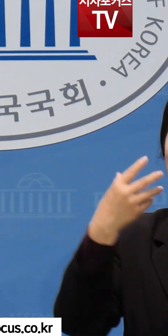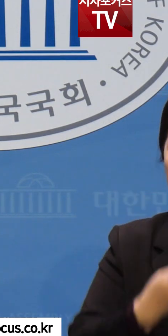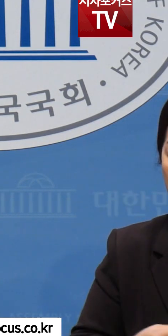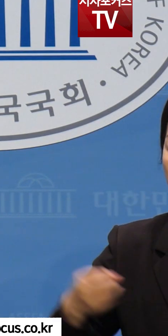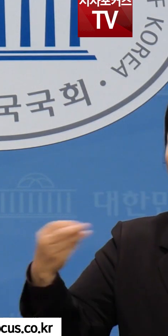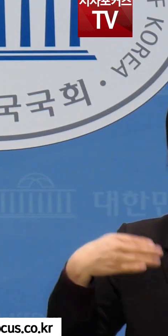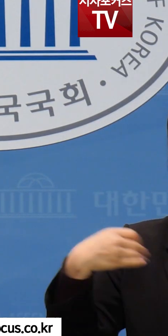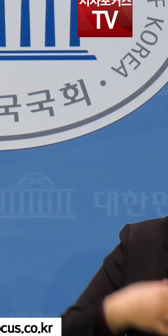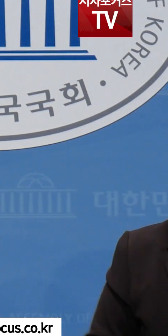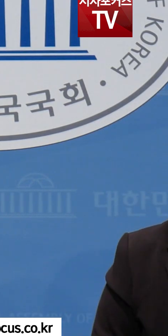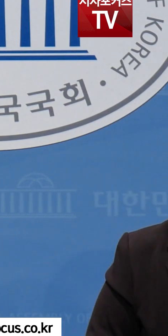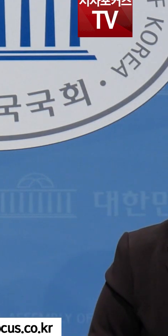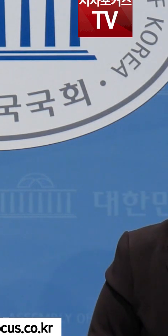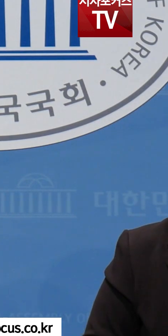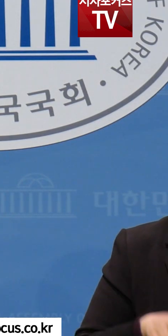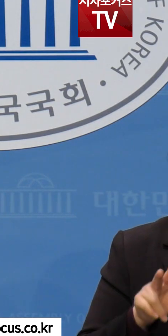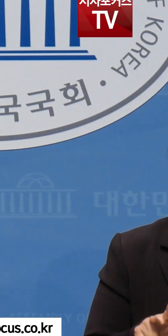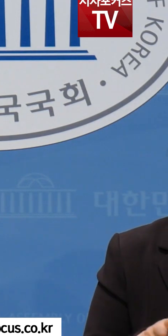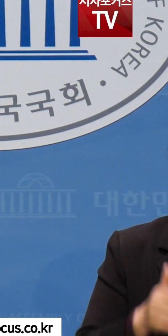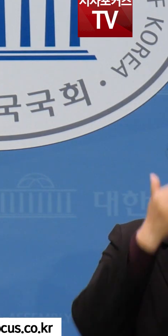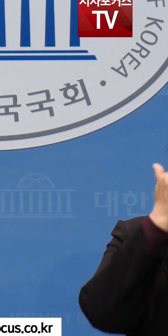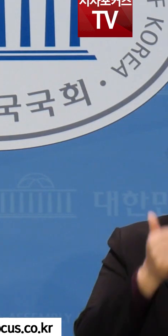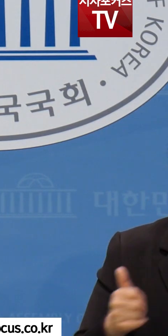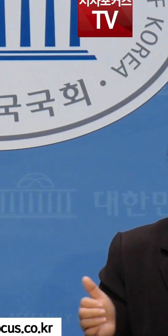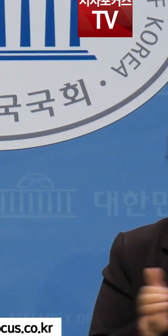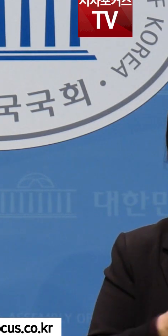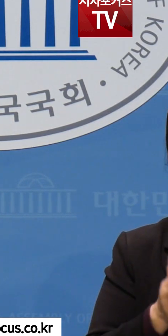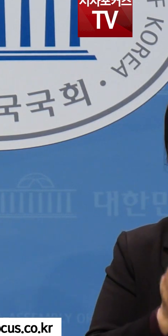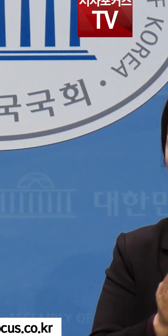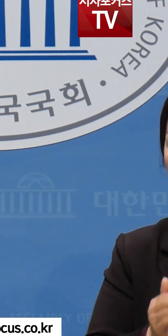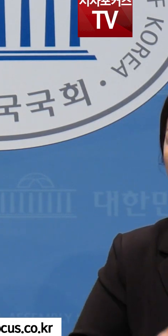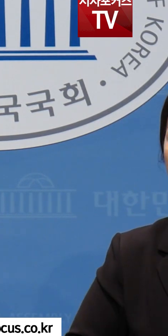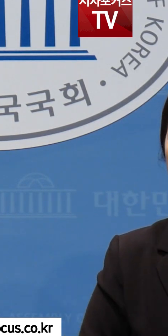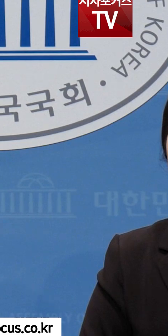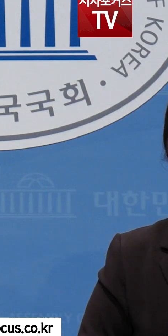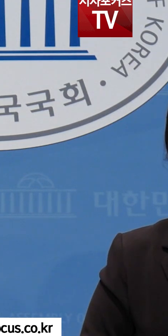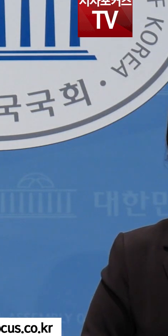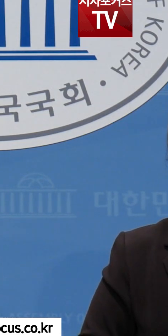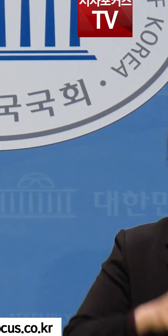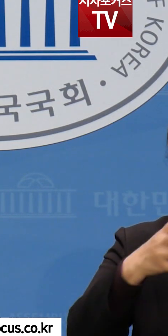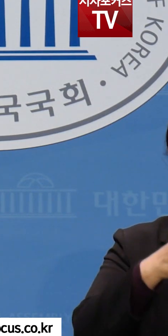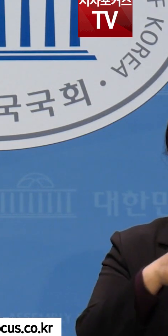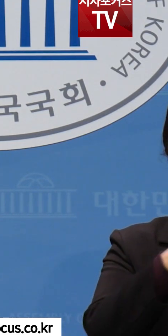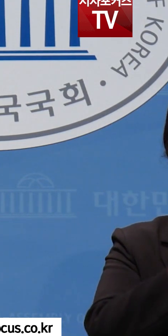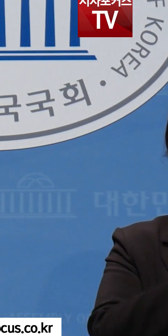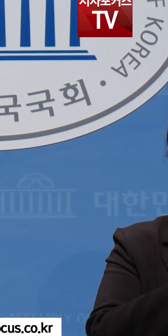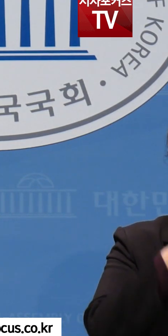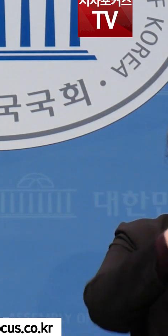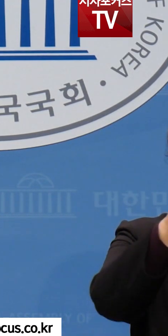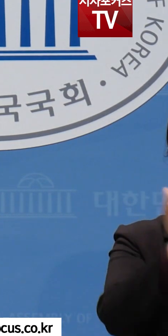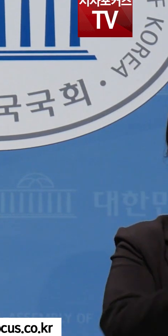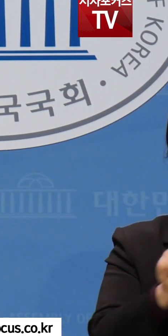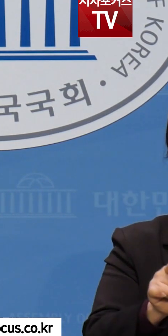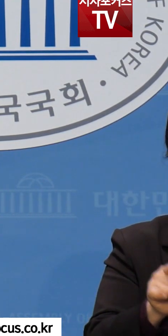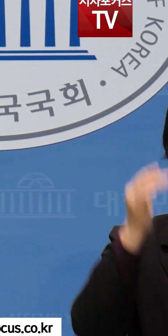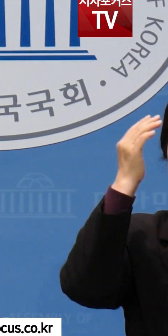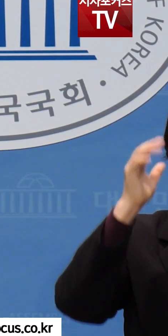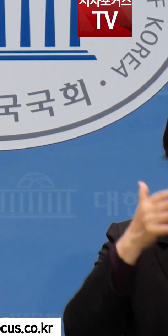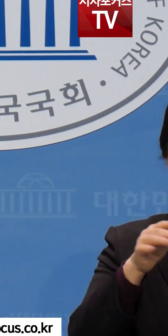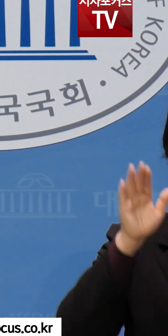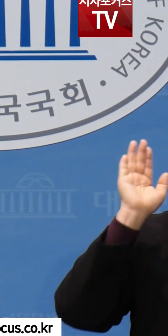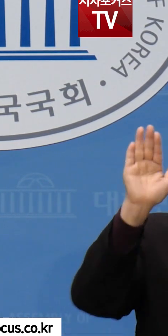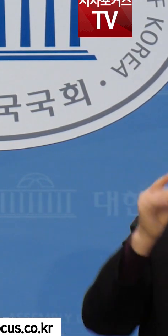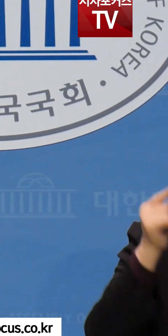술래잡기 이제는 끝낼 때가 되었습니다. 국민의힘은 민주당이 대한민국의